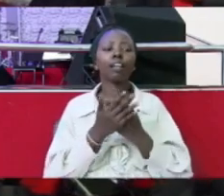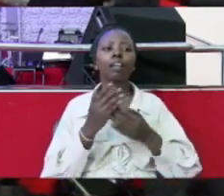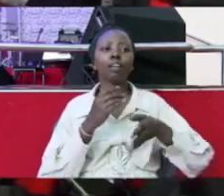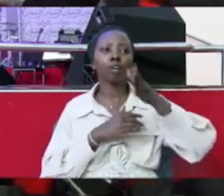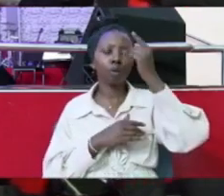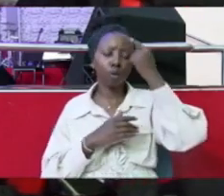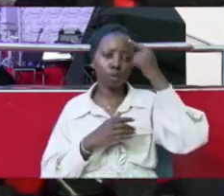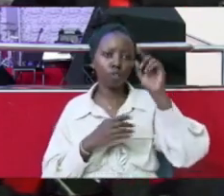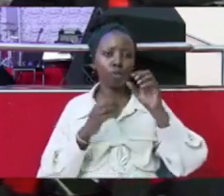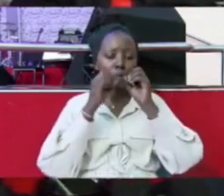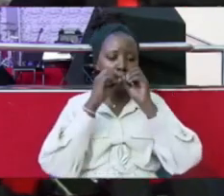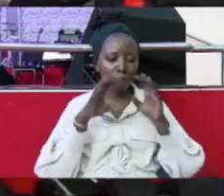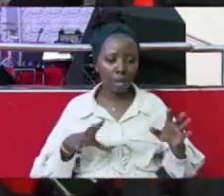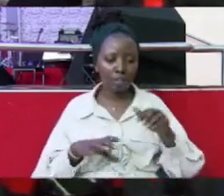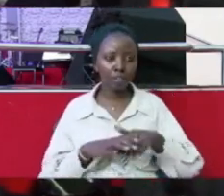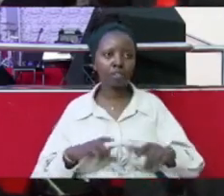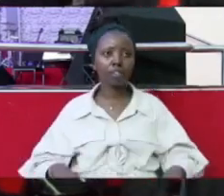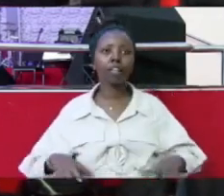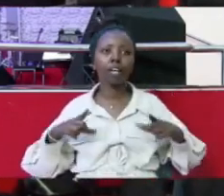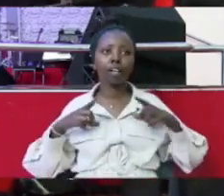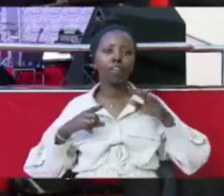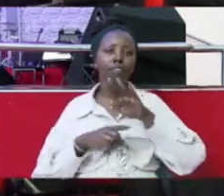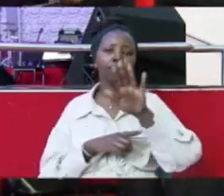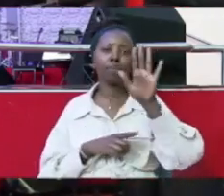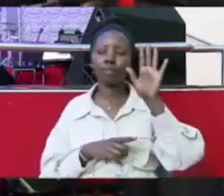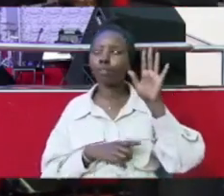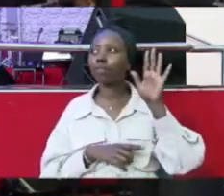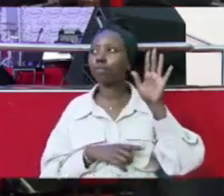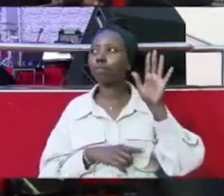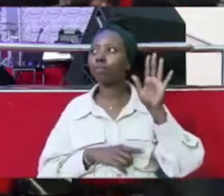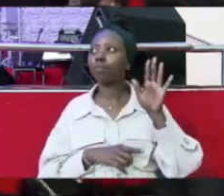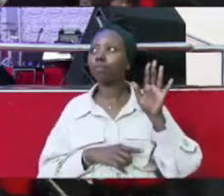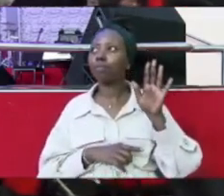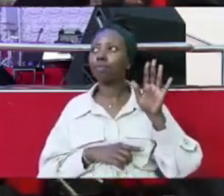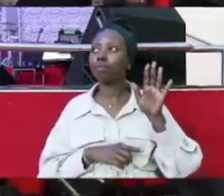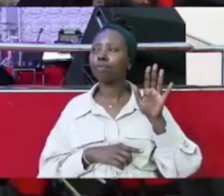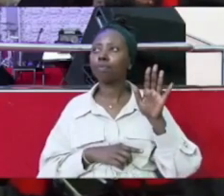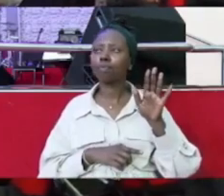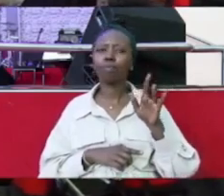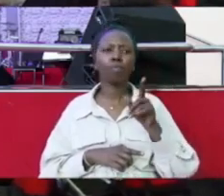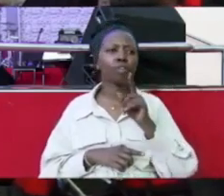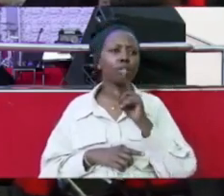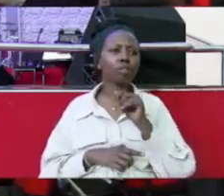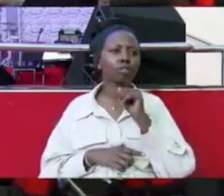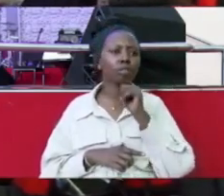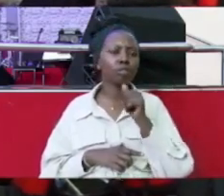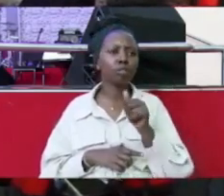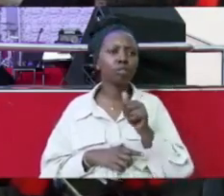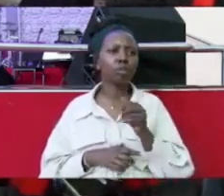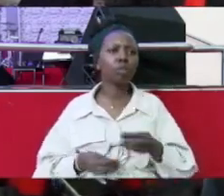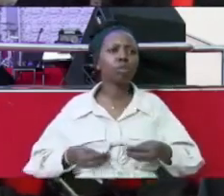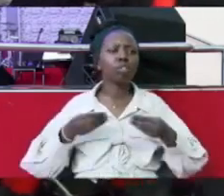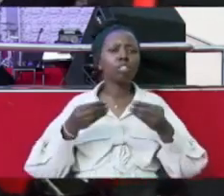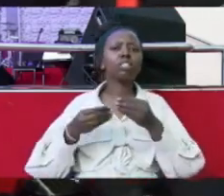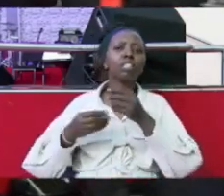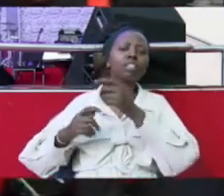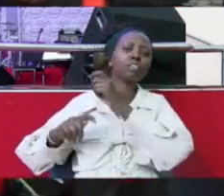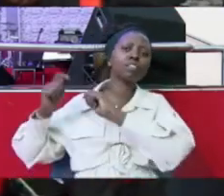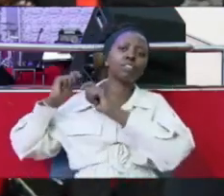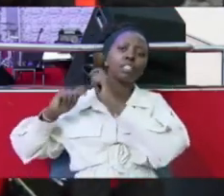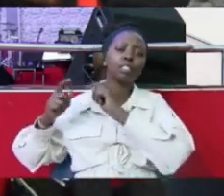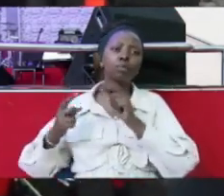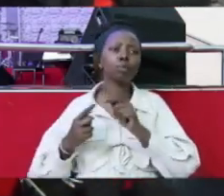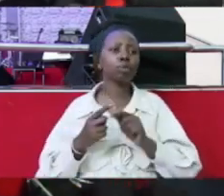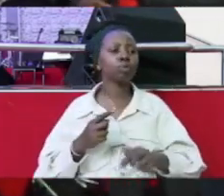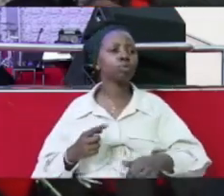life. Ombea hitaji ya kila mtu na mshukuru Mungu kwa baraka katika maisha yao. So you cannot give your testimony to yourself. Uwezi ukatoa ushuhuda